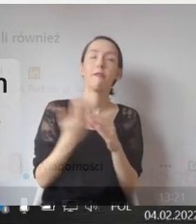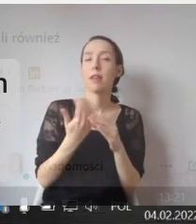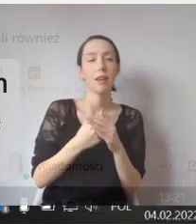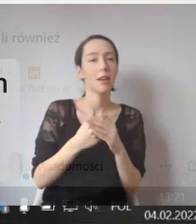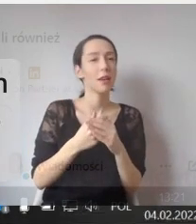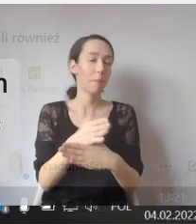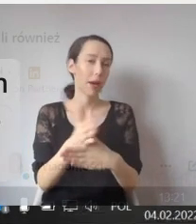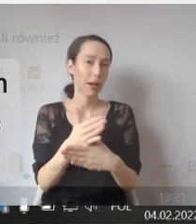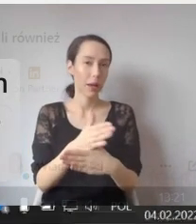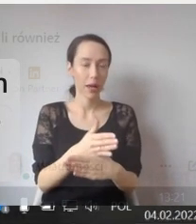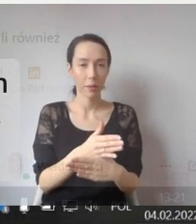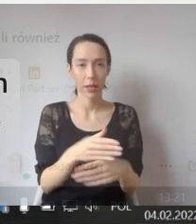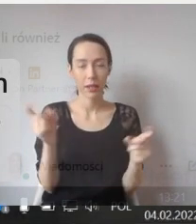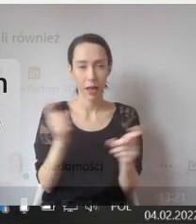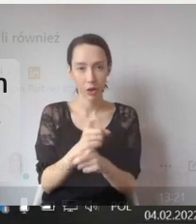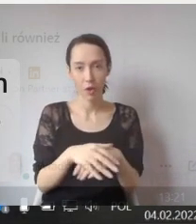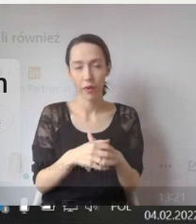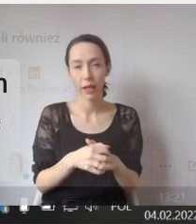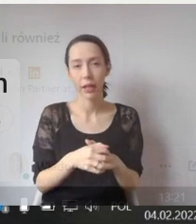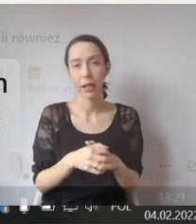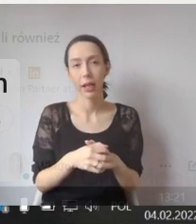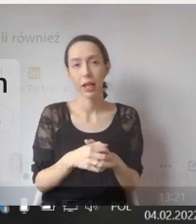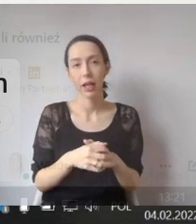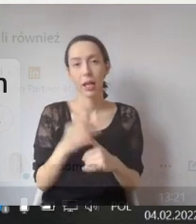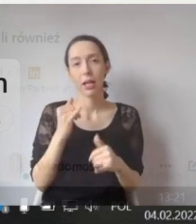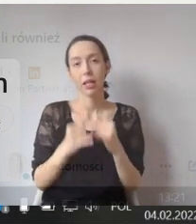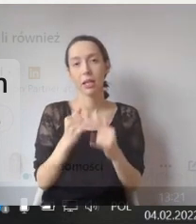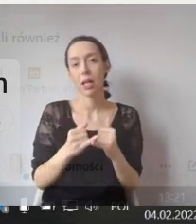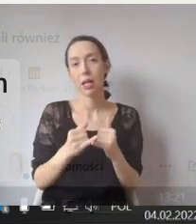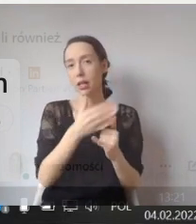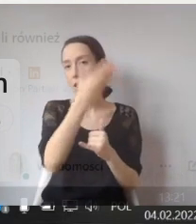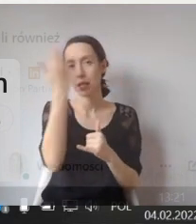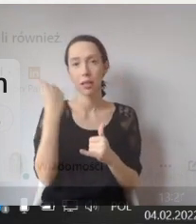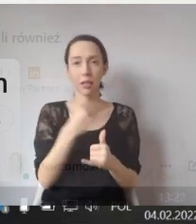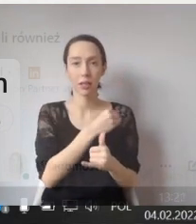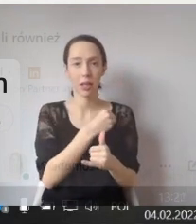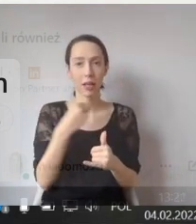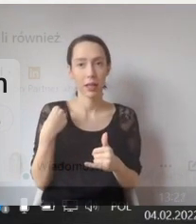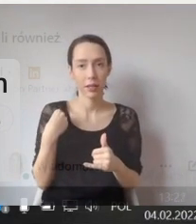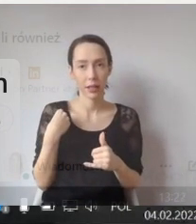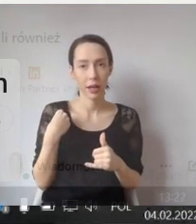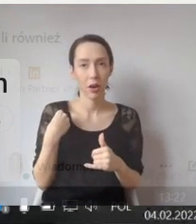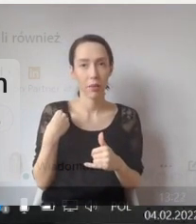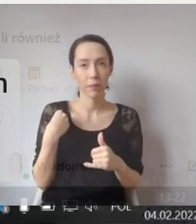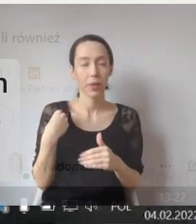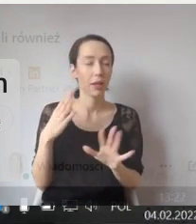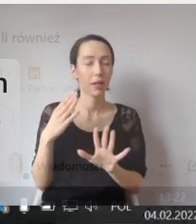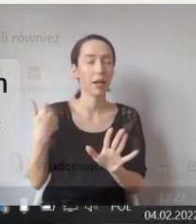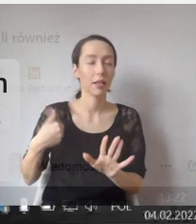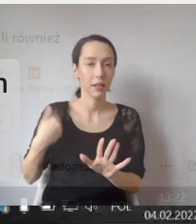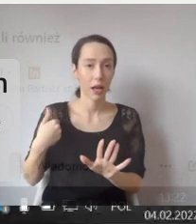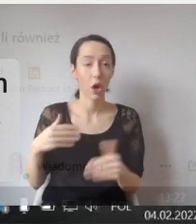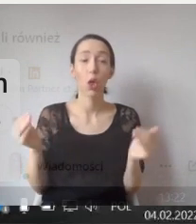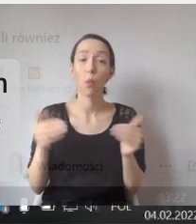przykład nie znacie języka angielskiego na takim chociażby średnim poziomie, to jak najbardziej możecie stworzyć swój profil w